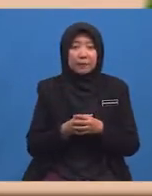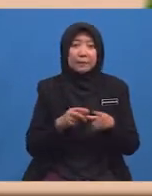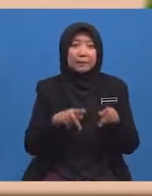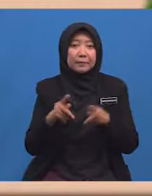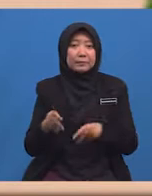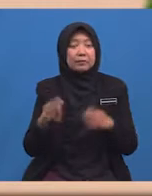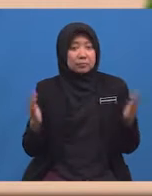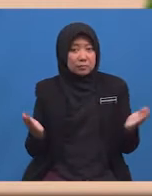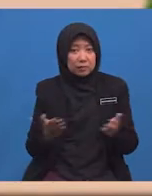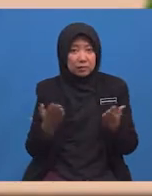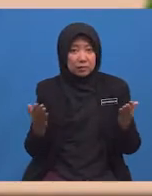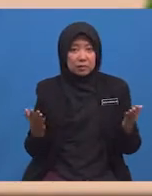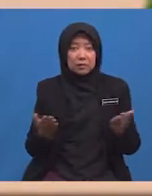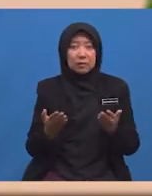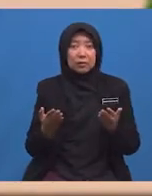pelajar digalakkan